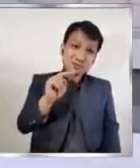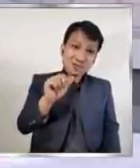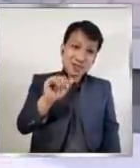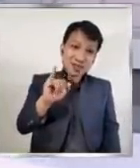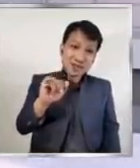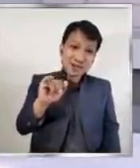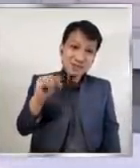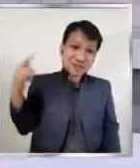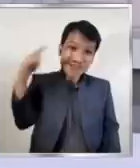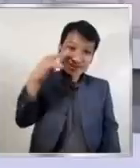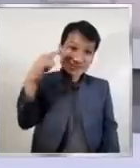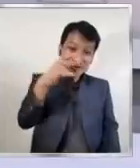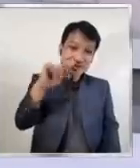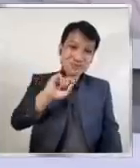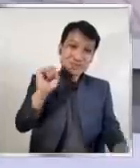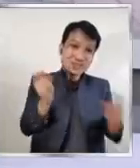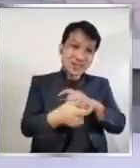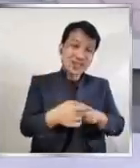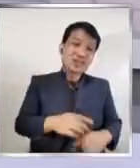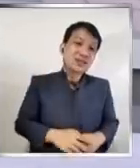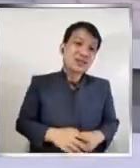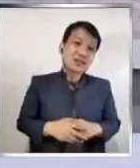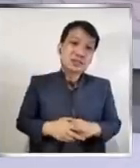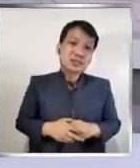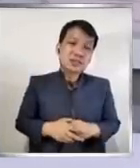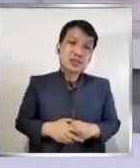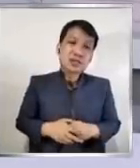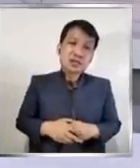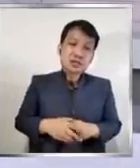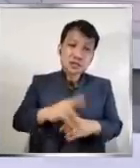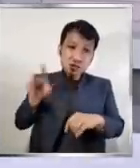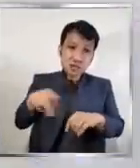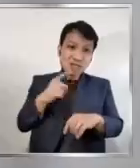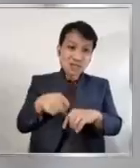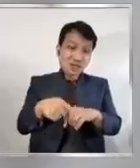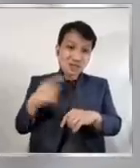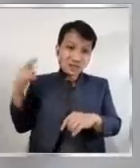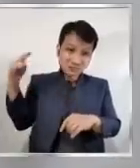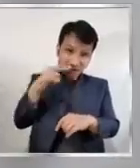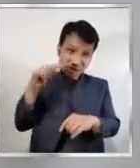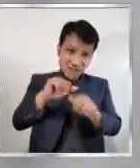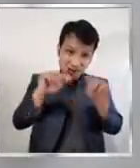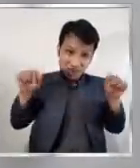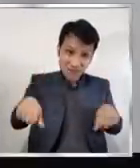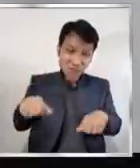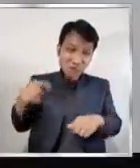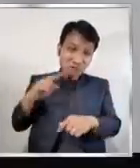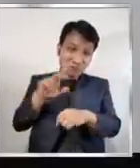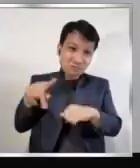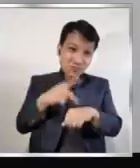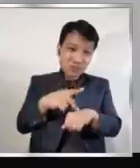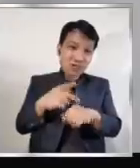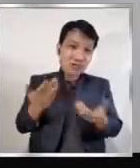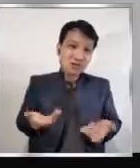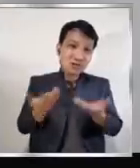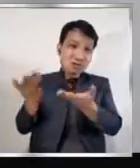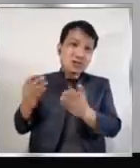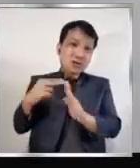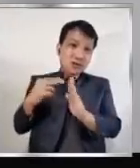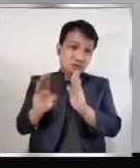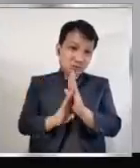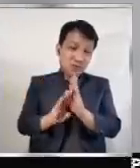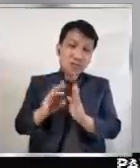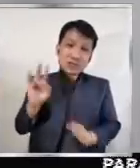gawing paliparang pandaigdig ng Pilipinas. Kasama niyang naghain ng House Bill No. 7031,